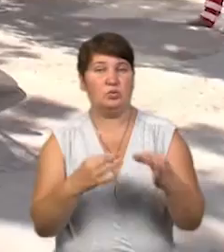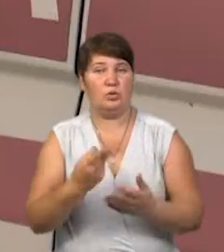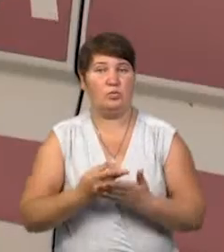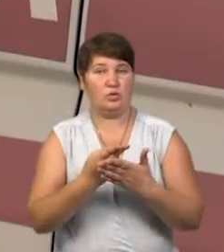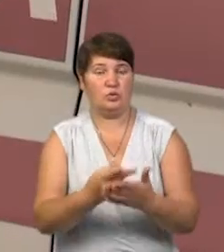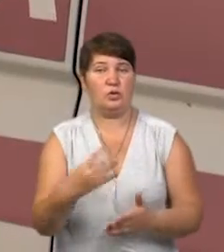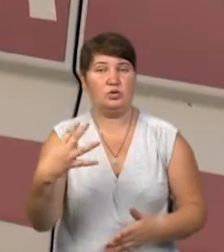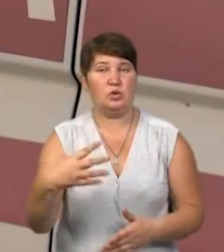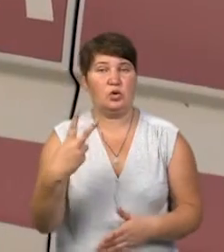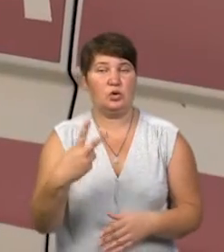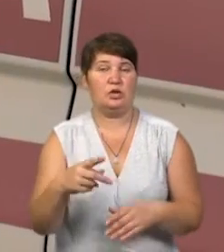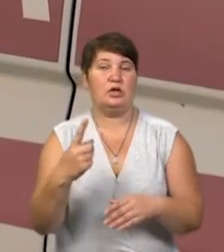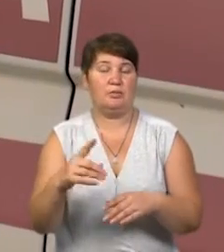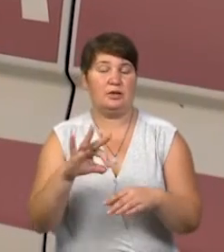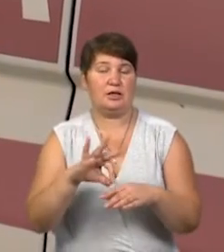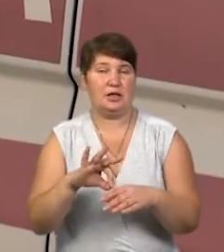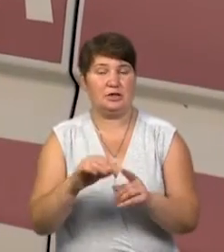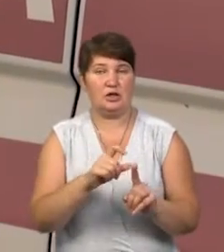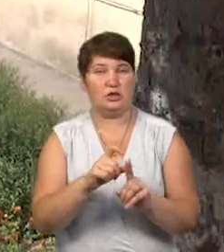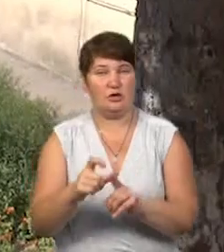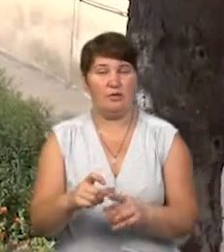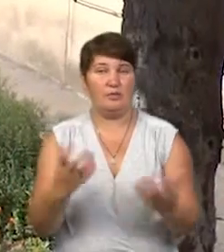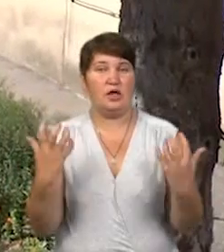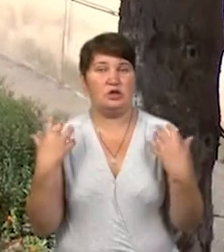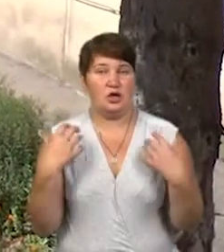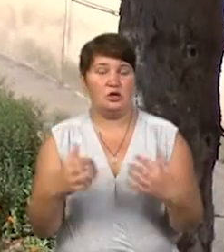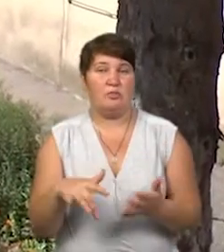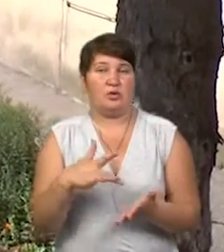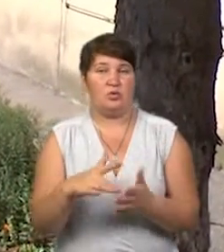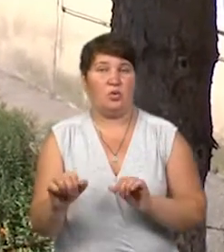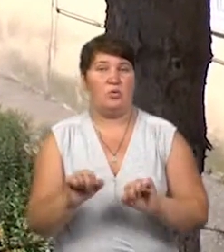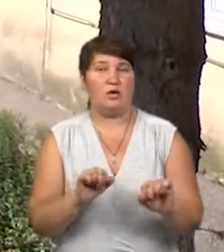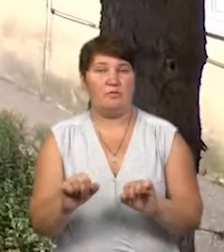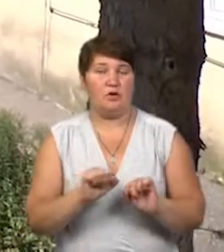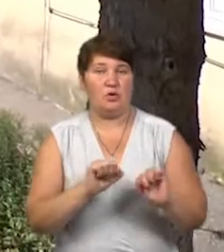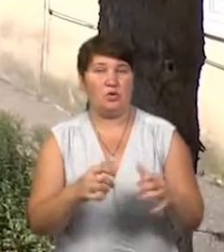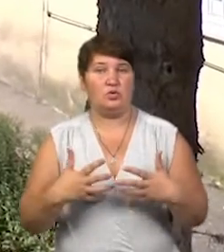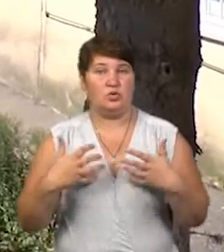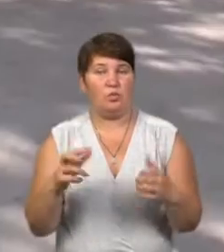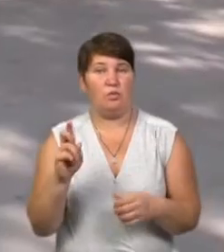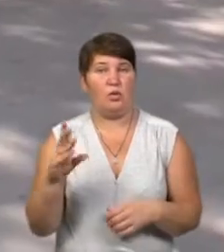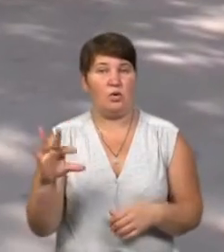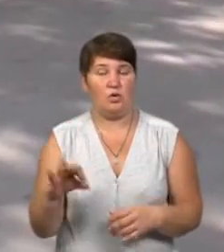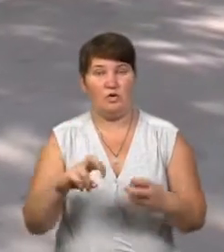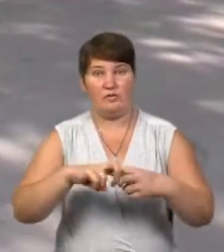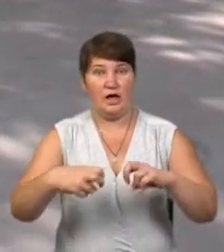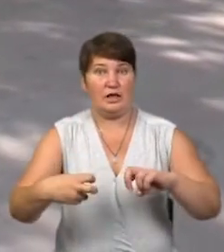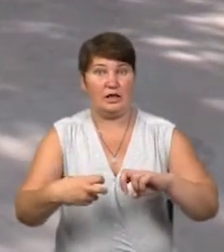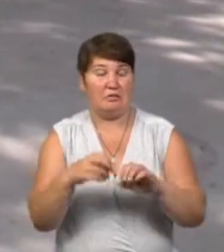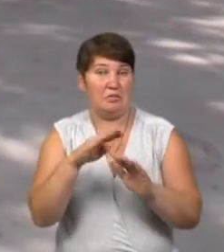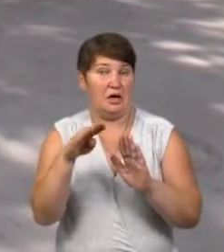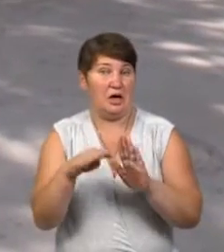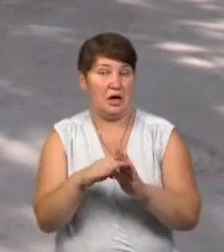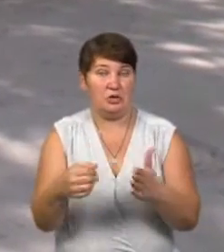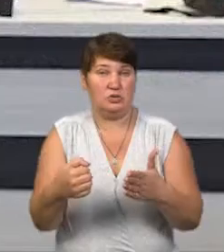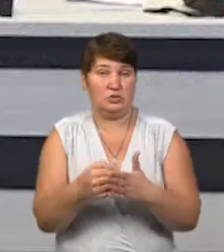41 пацієнт. За словами начальниці міського управління охорони здоров'я Марії Бойко, Івано-Франківськ за всіма критеріями підлягає до